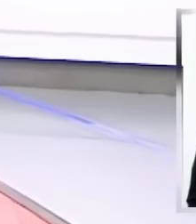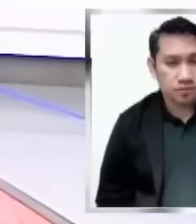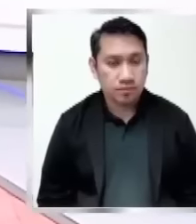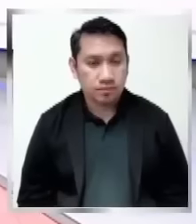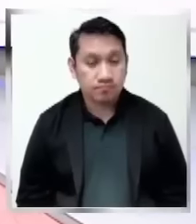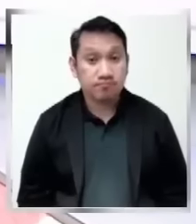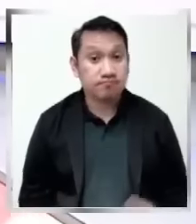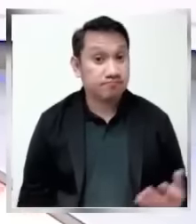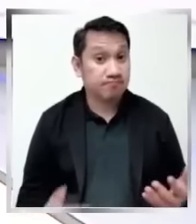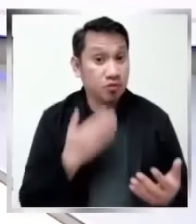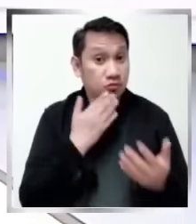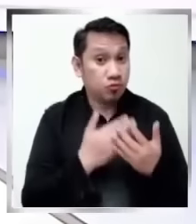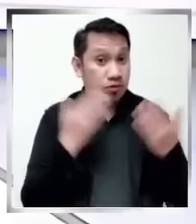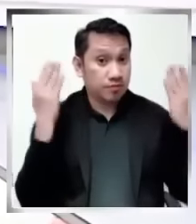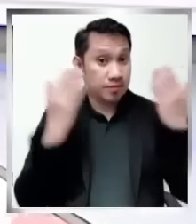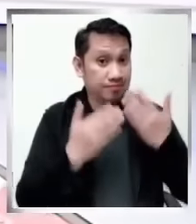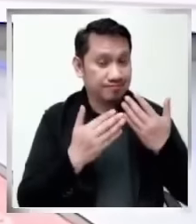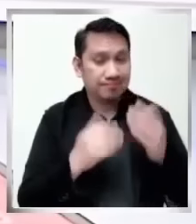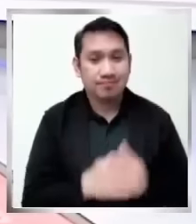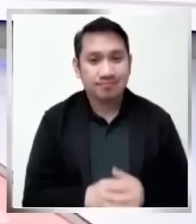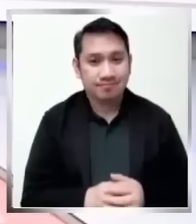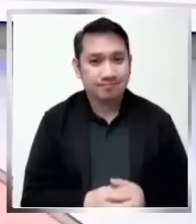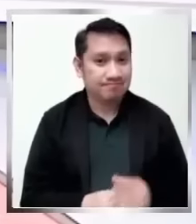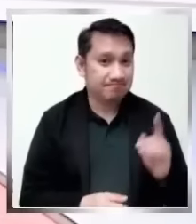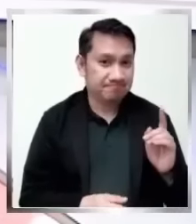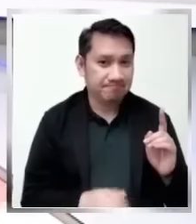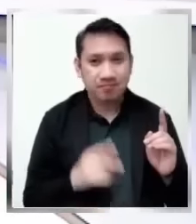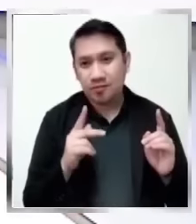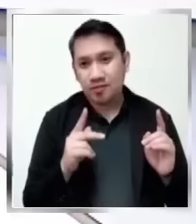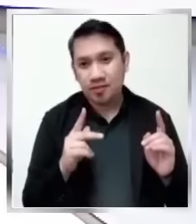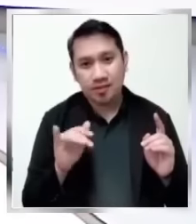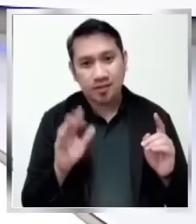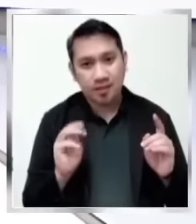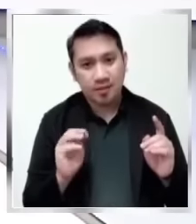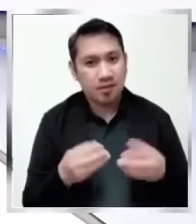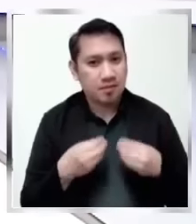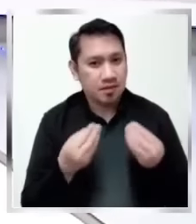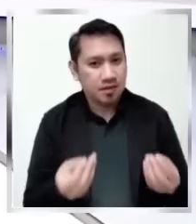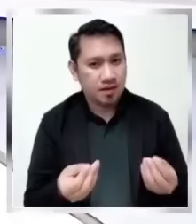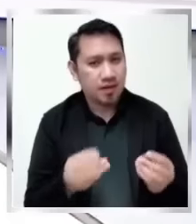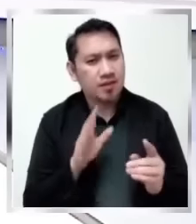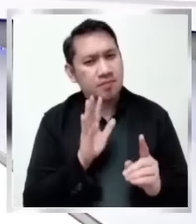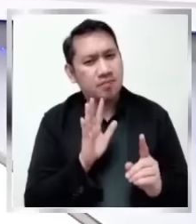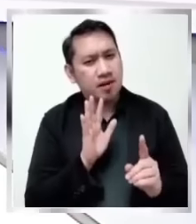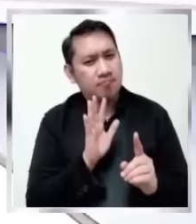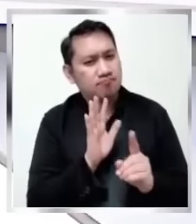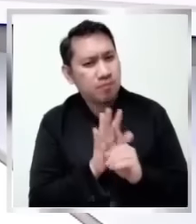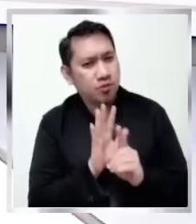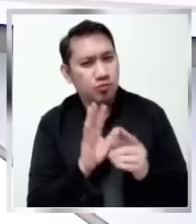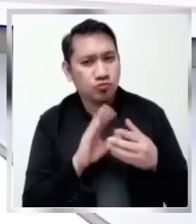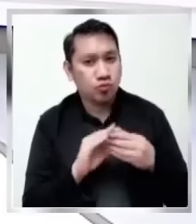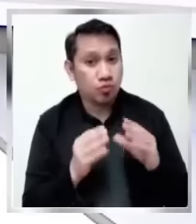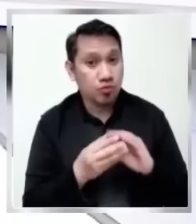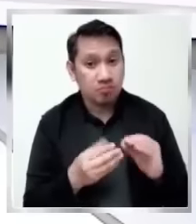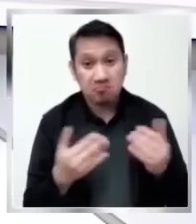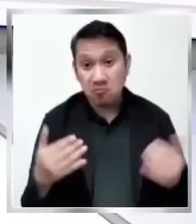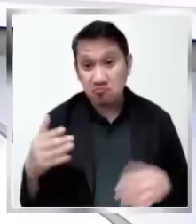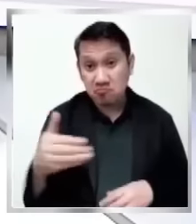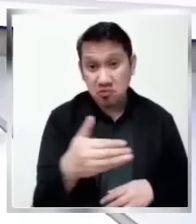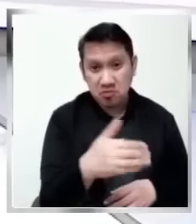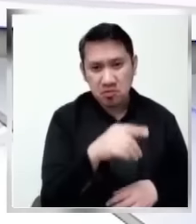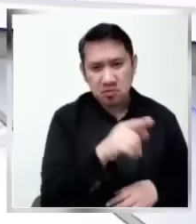Magandang gabi mga kapuso. Ako po ang inyong Kuya Kim na magbibigay sa inyo ng trivia sa likod ng mga trending na balita. Ang mga istang nahuhuli at binabagsak sa mga